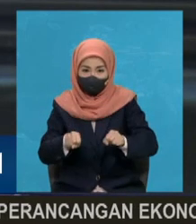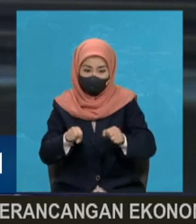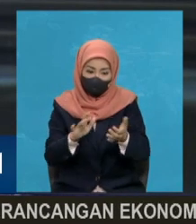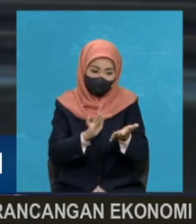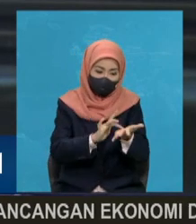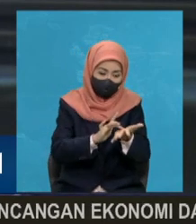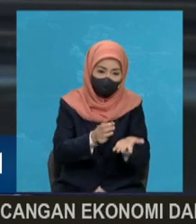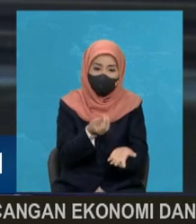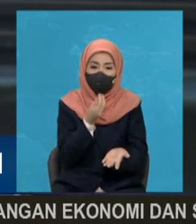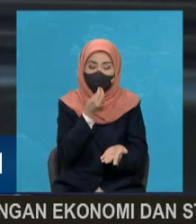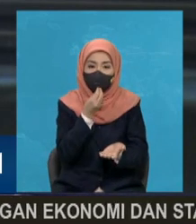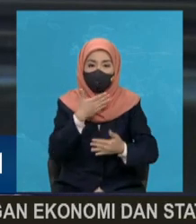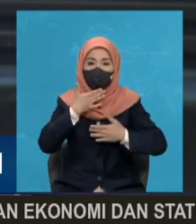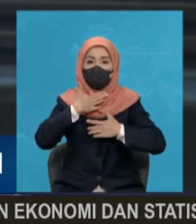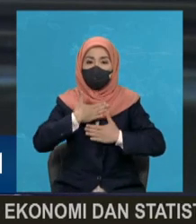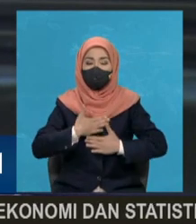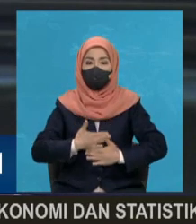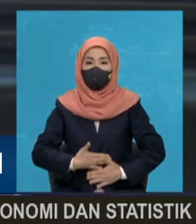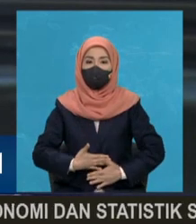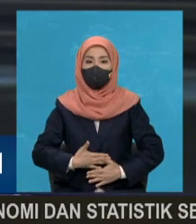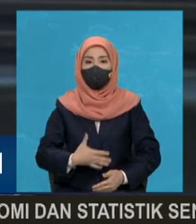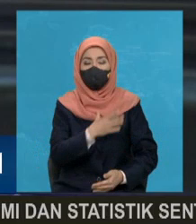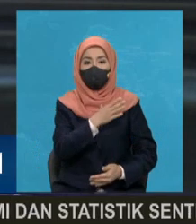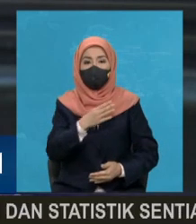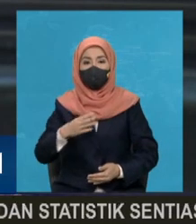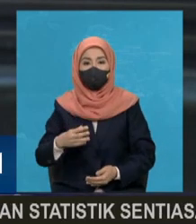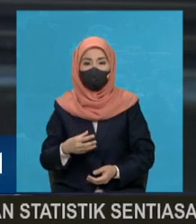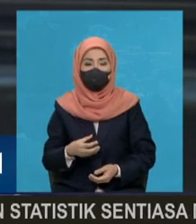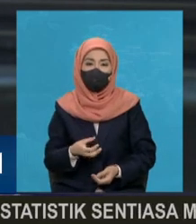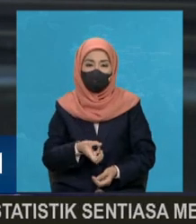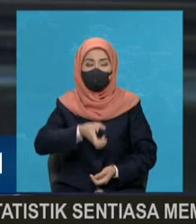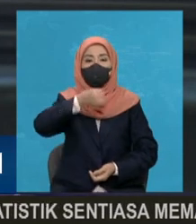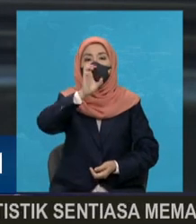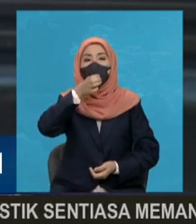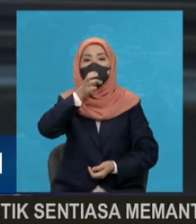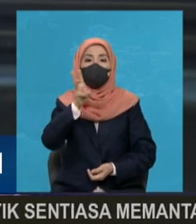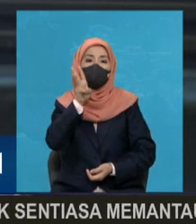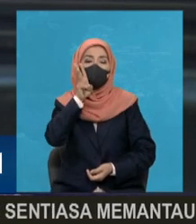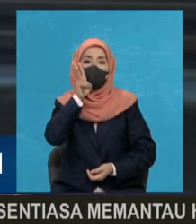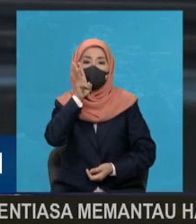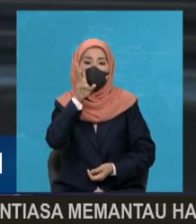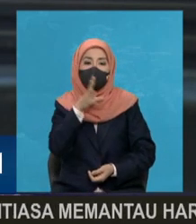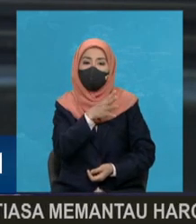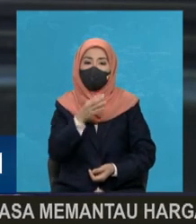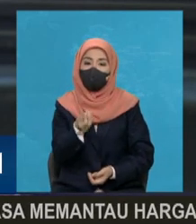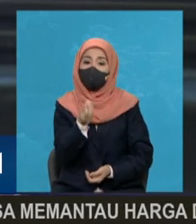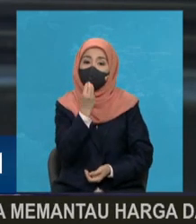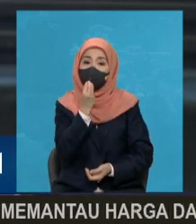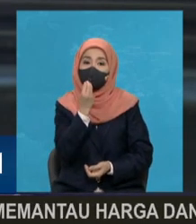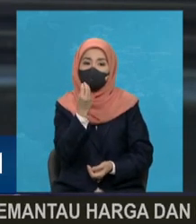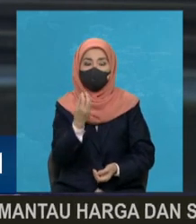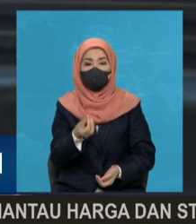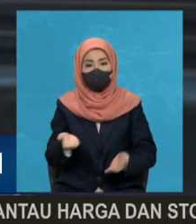ngambil obat-obatan Untuk melegakan tanda-tanda tersebut di samping meminum air yang mencukupi dan makan makanan yang sehat dan